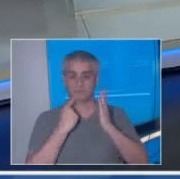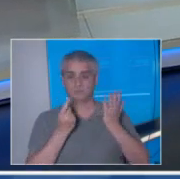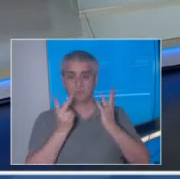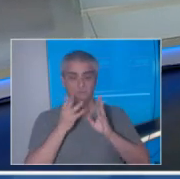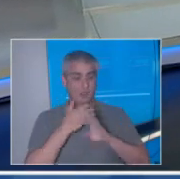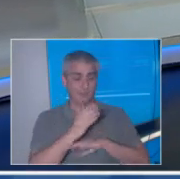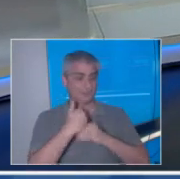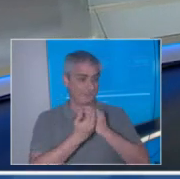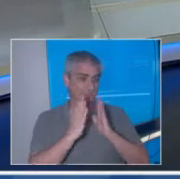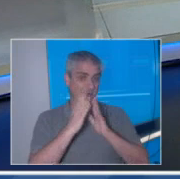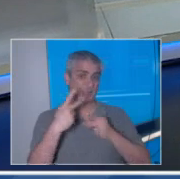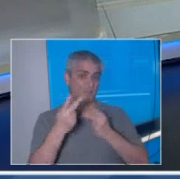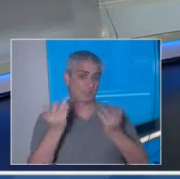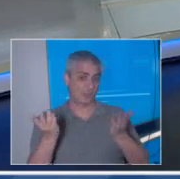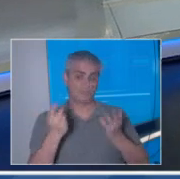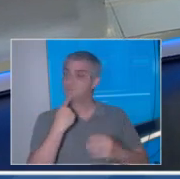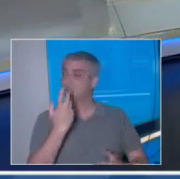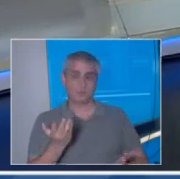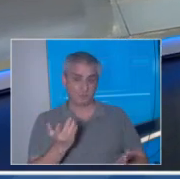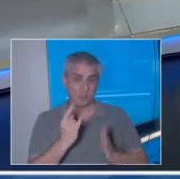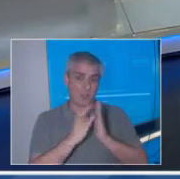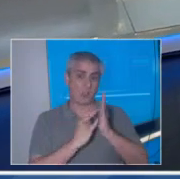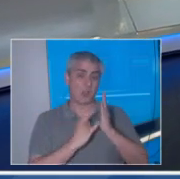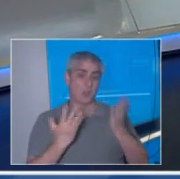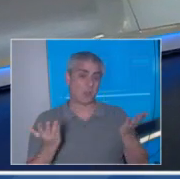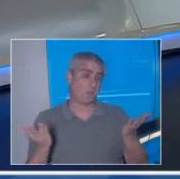אפשר להכניס חמץ לבתי החולים. משמע, החוק...